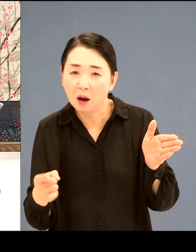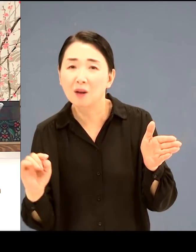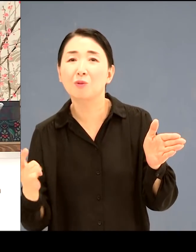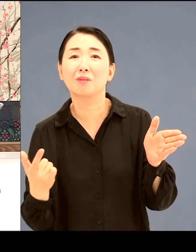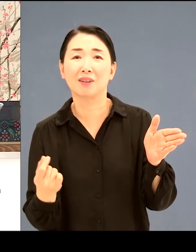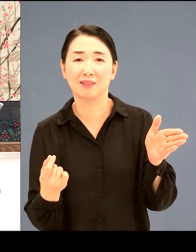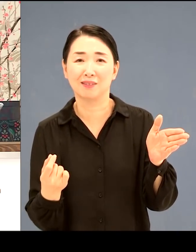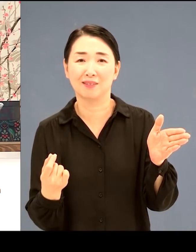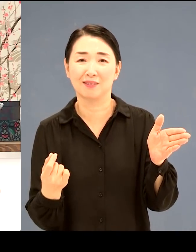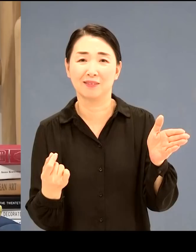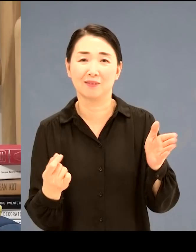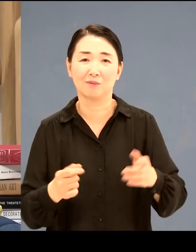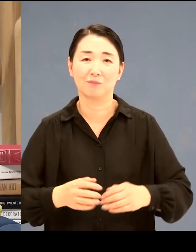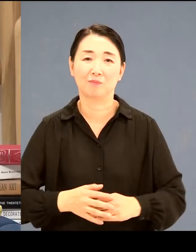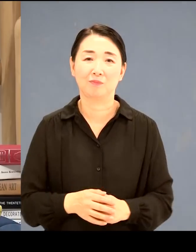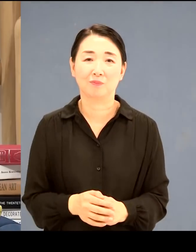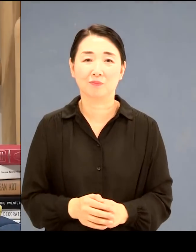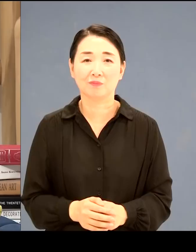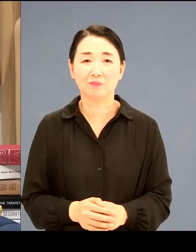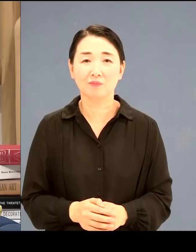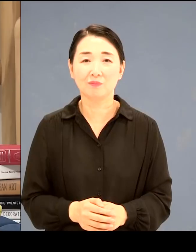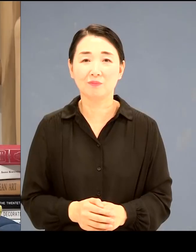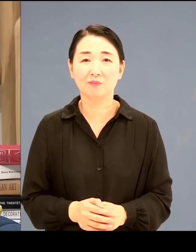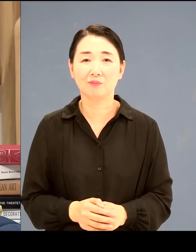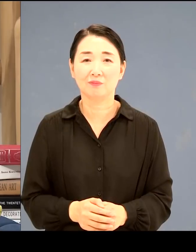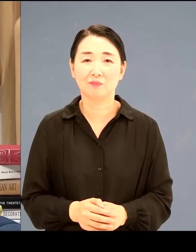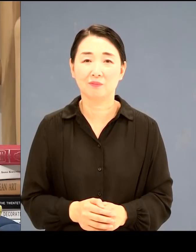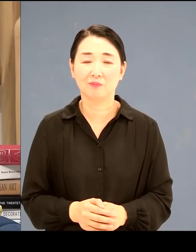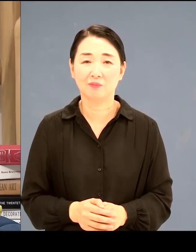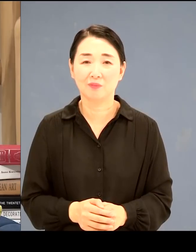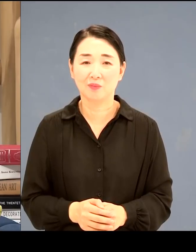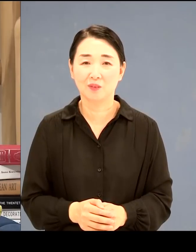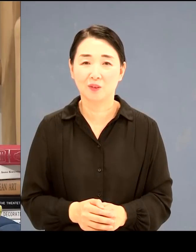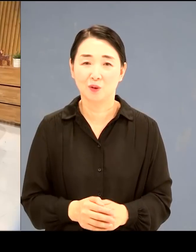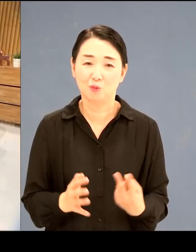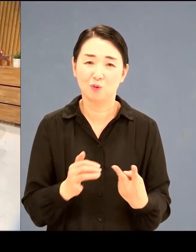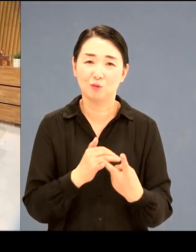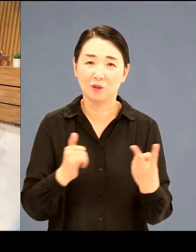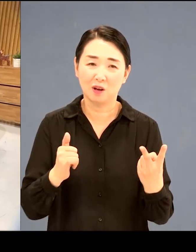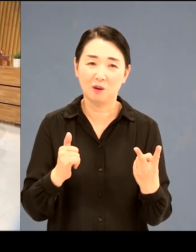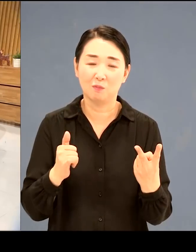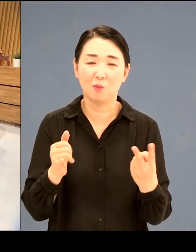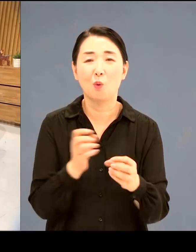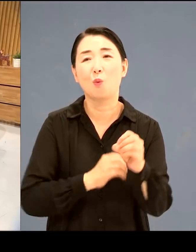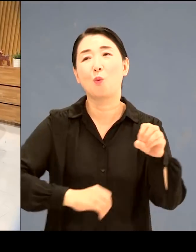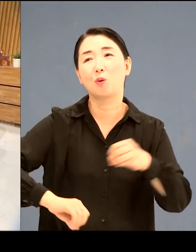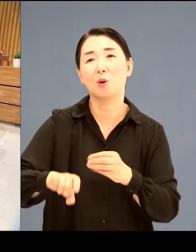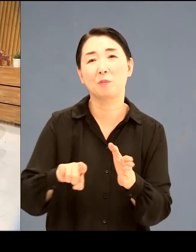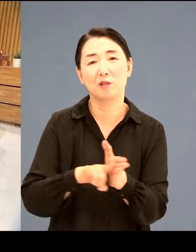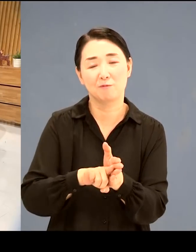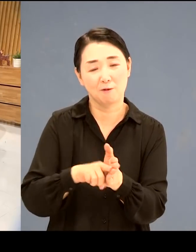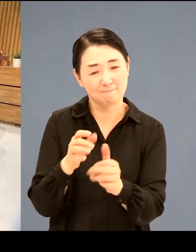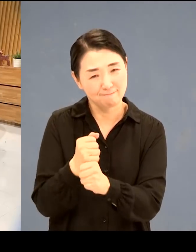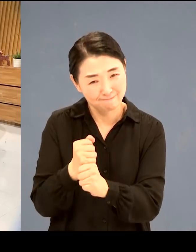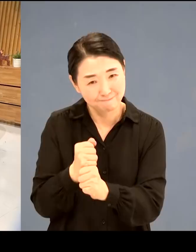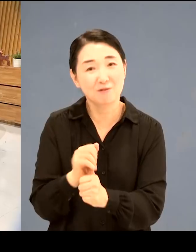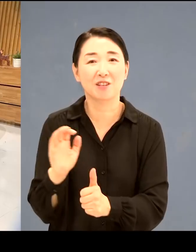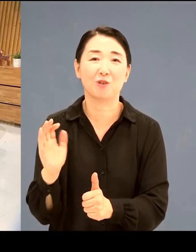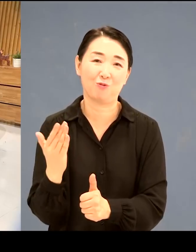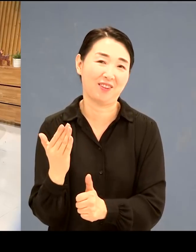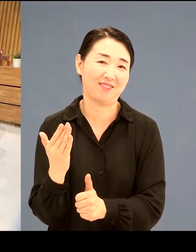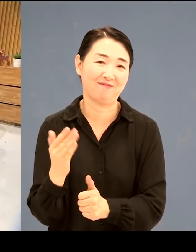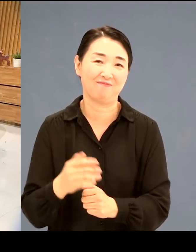있을 것 심하게 같아요. 흔들리죠. 네. 그렇죠. 저희 같은 경우에는 더 붙잡게 된 것 같아요. 오히려 네, 오히려. 네, 네. 그럼 그거 하셨고 또